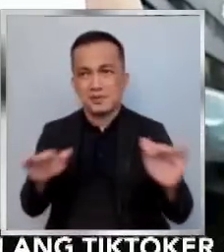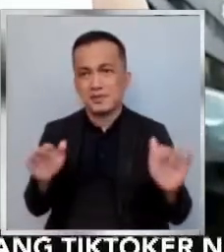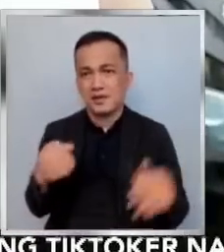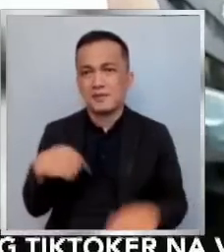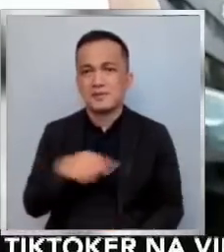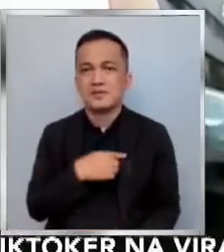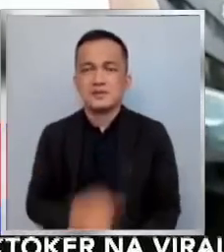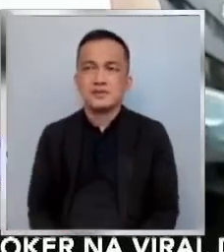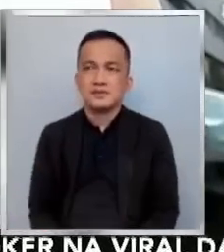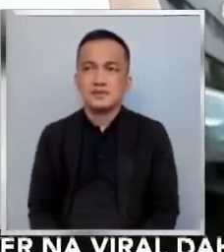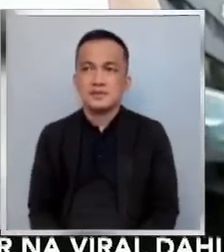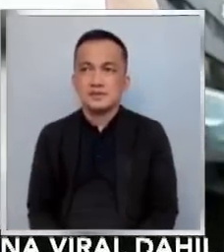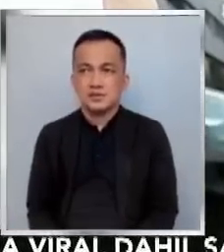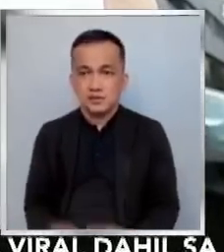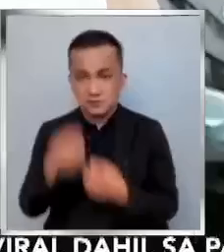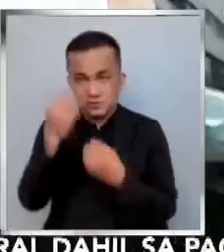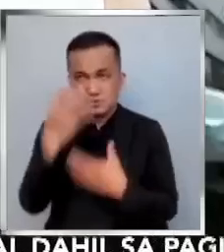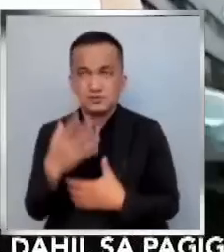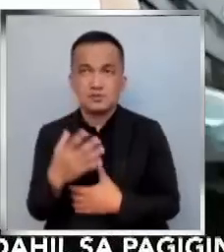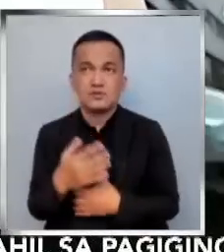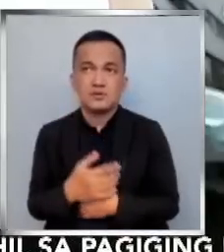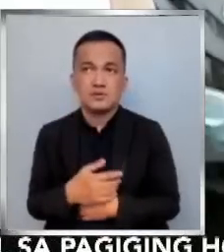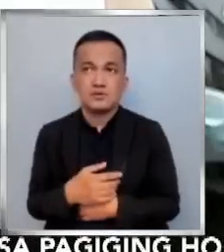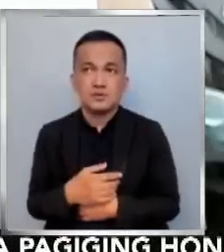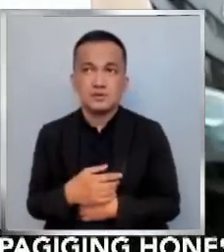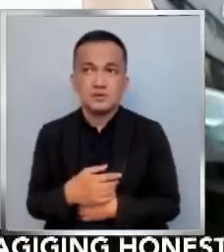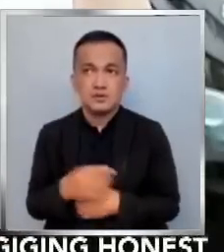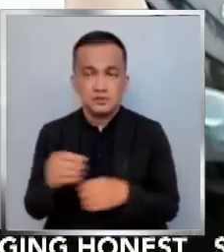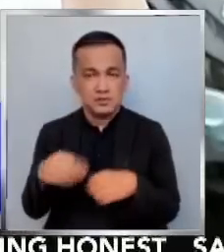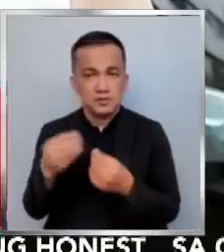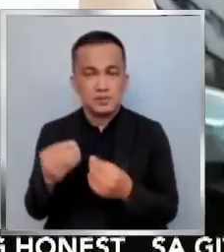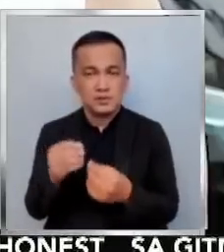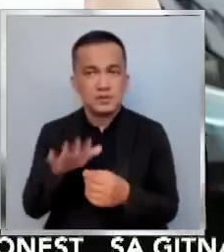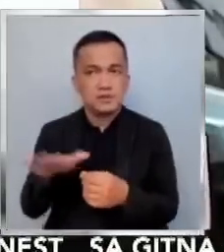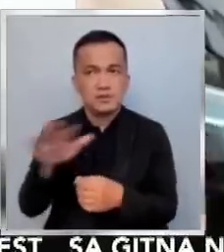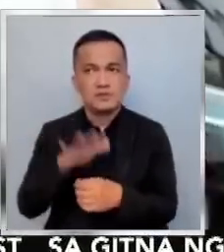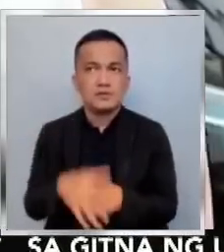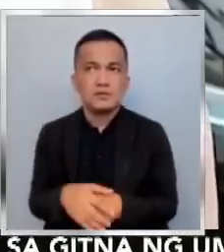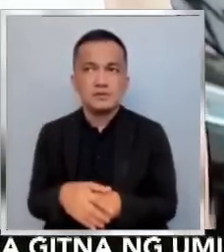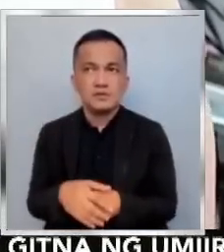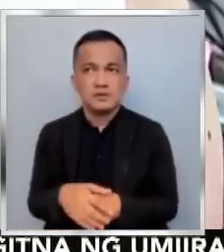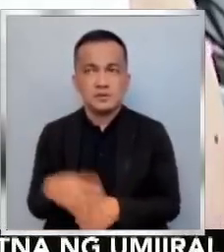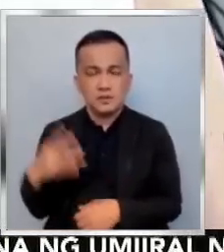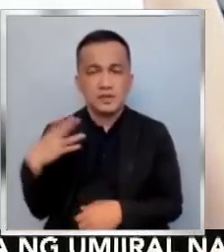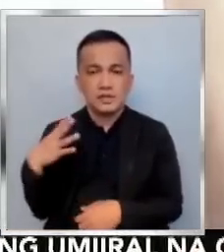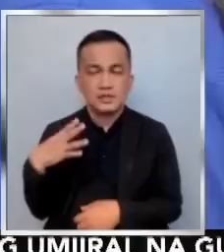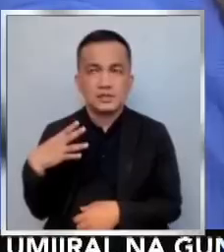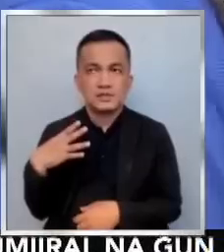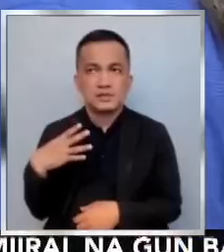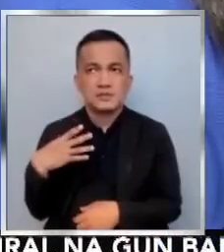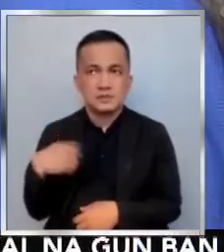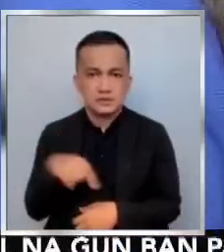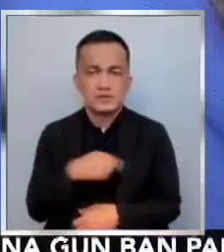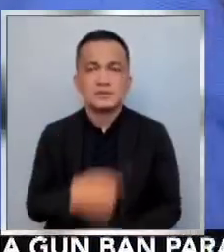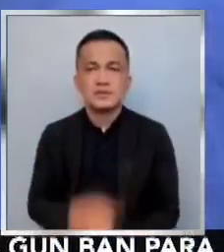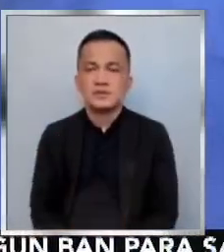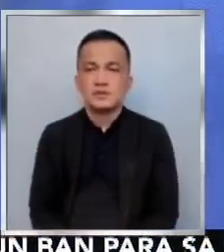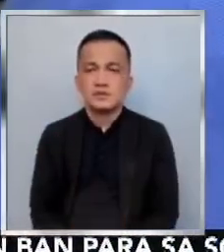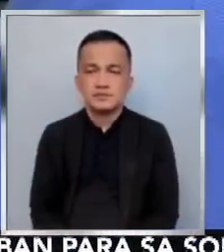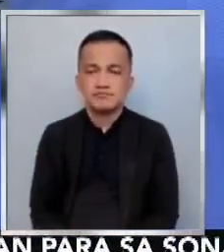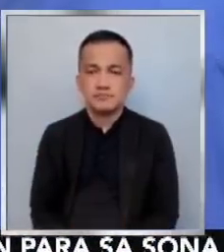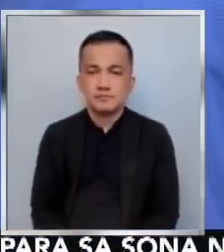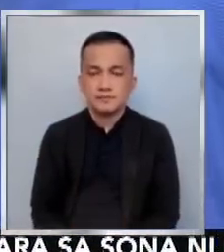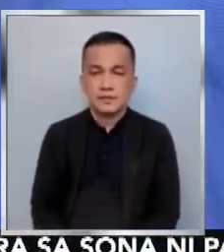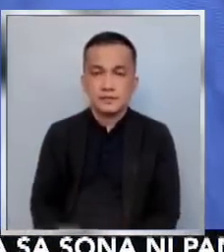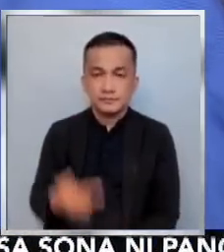kung nagsabi sana po sila na magbibigay sila, eh maghihintay po, maghihintay kami. Sabi ng Manila District